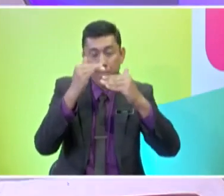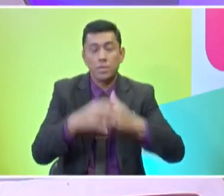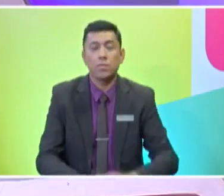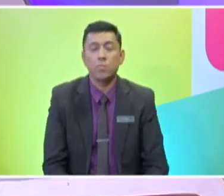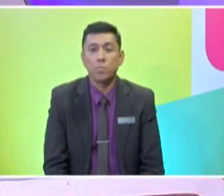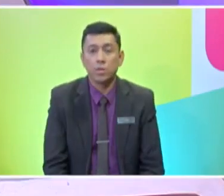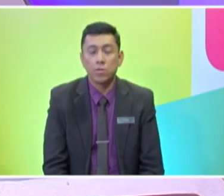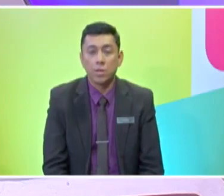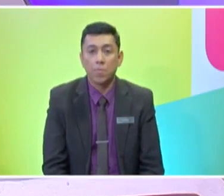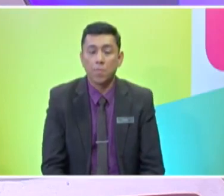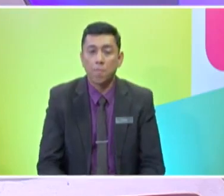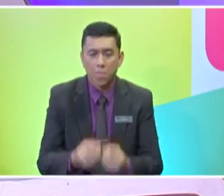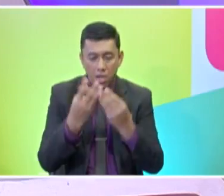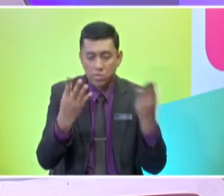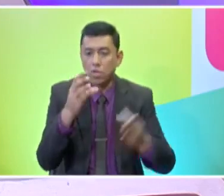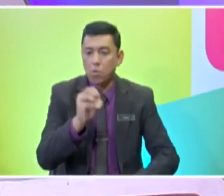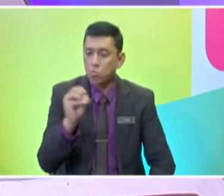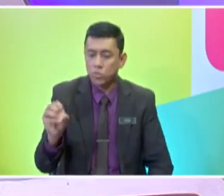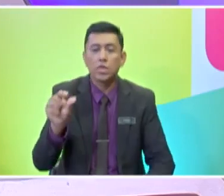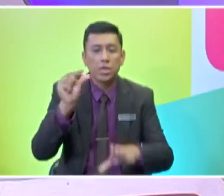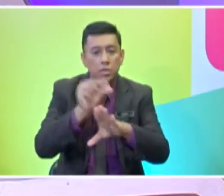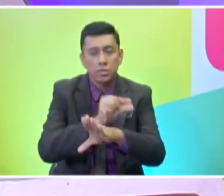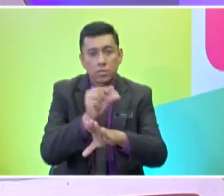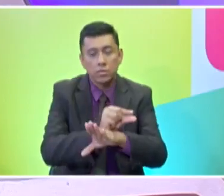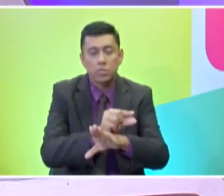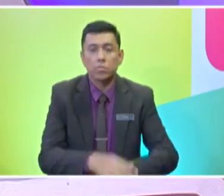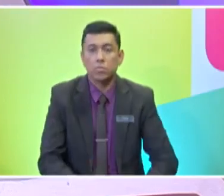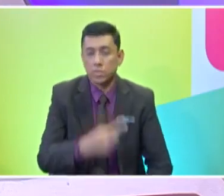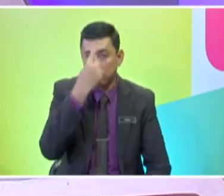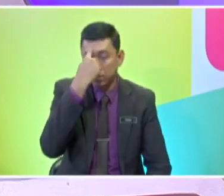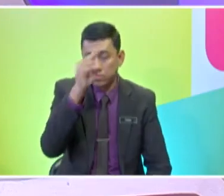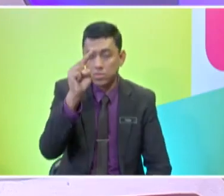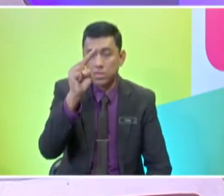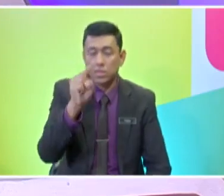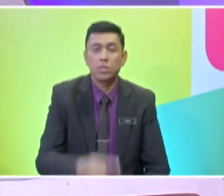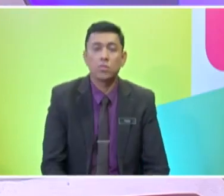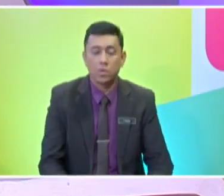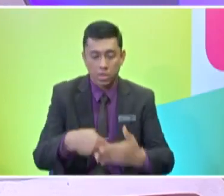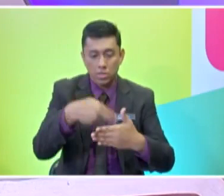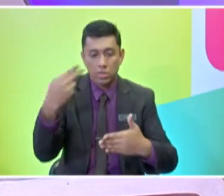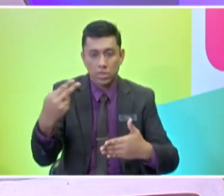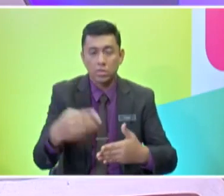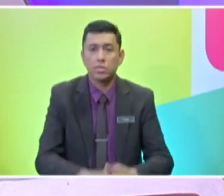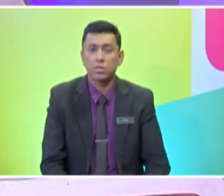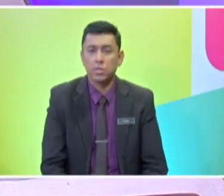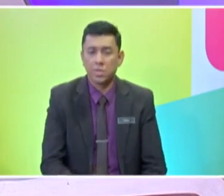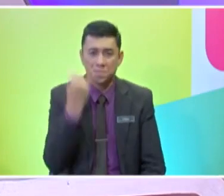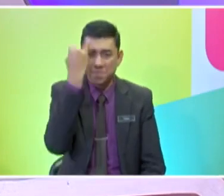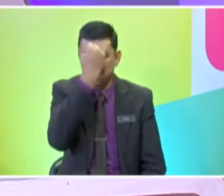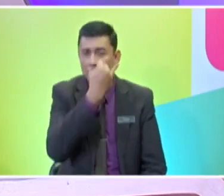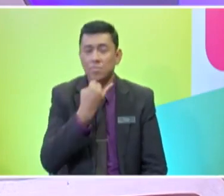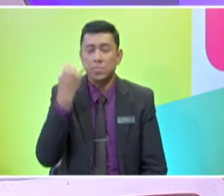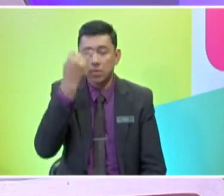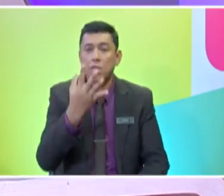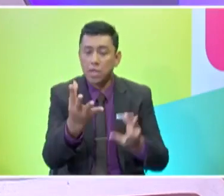membina kita menggunakan berbagai objek kita gunakan objek-objek tersebut untuk menghasilkan sebuah image yang kita hendak